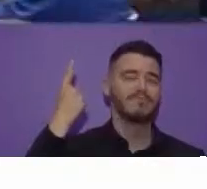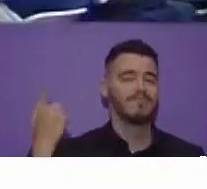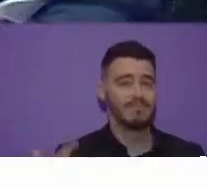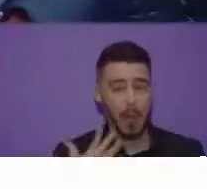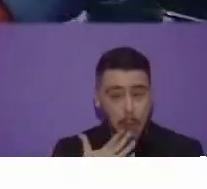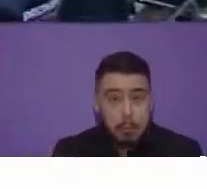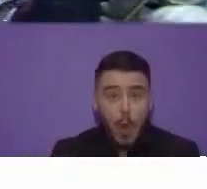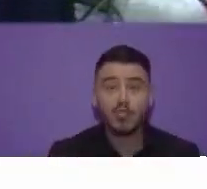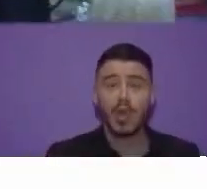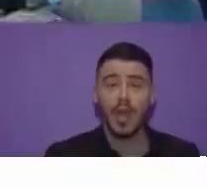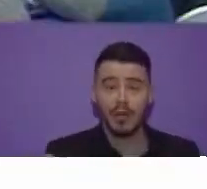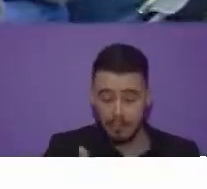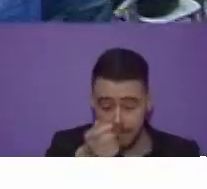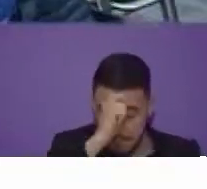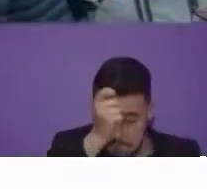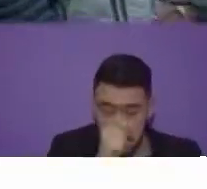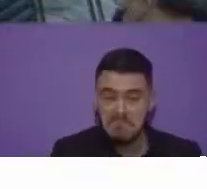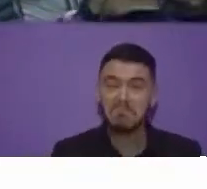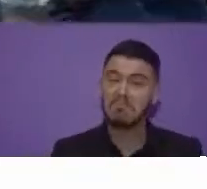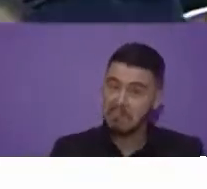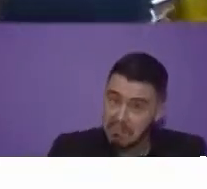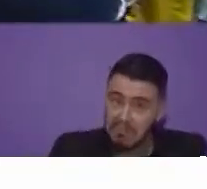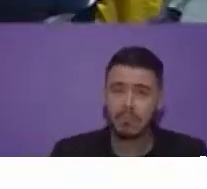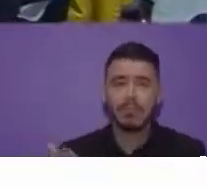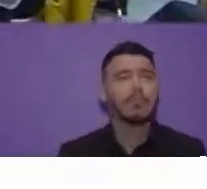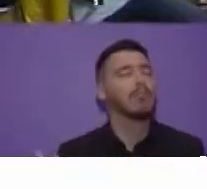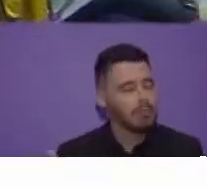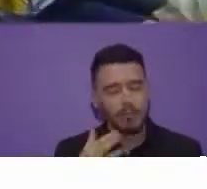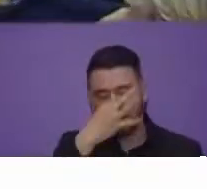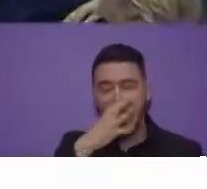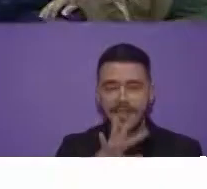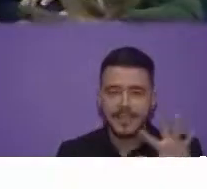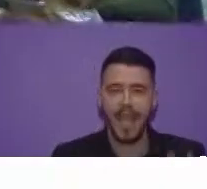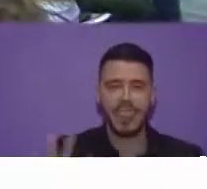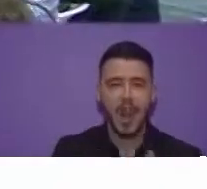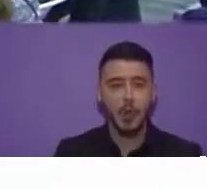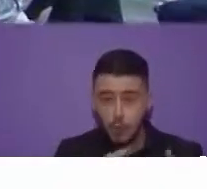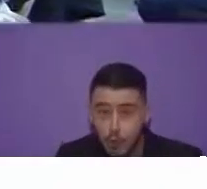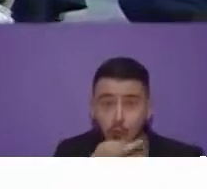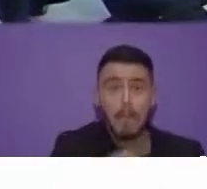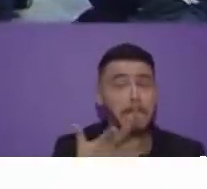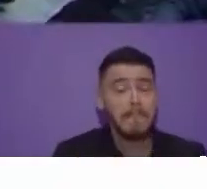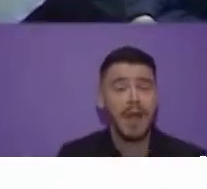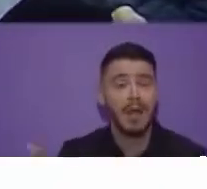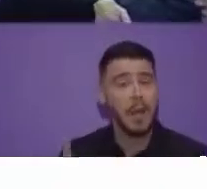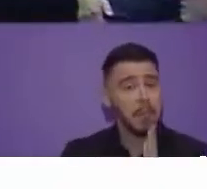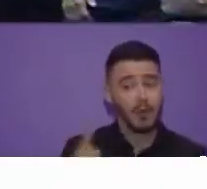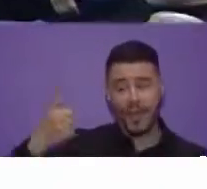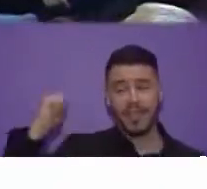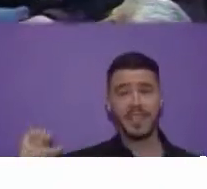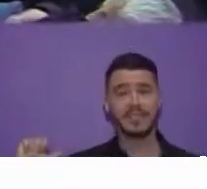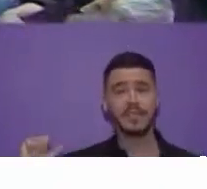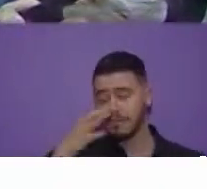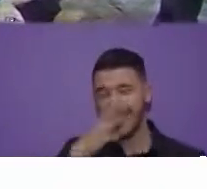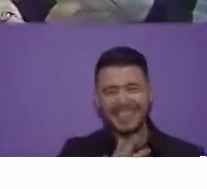παραδέχτηκε ότι υπάρχει σκάνδαλο, είναι υπαρκτό το σκάνδαλο των υποκροπών και